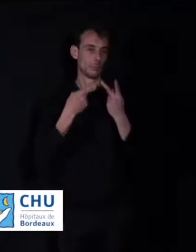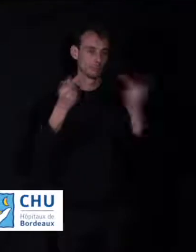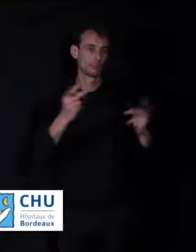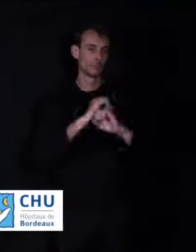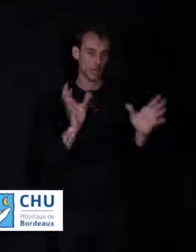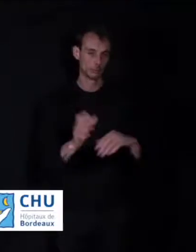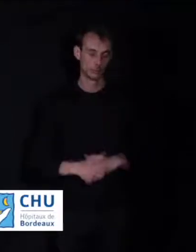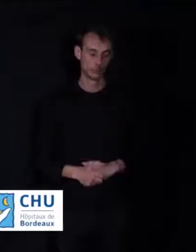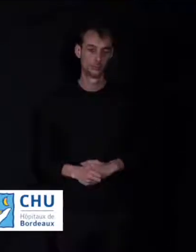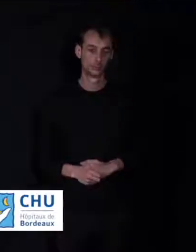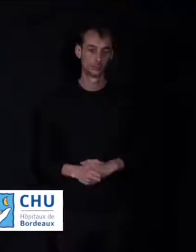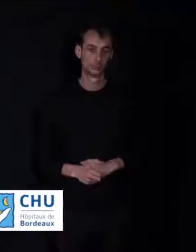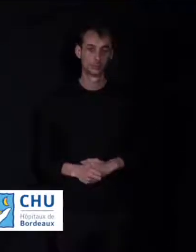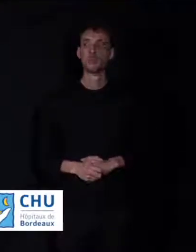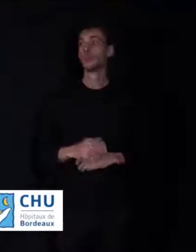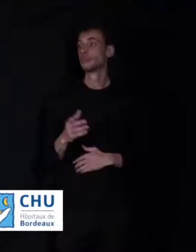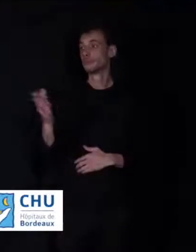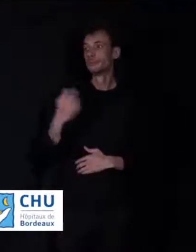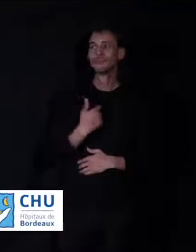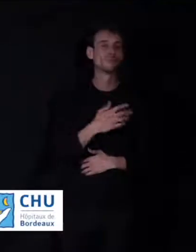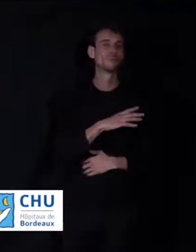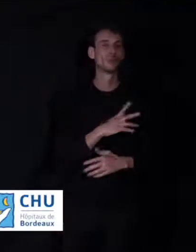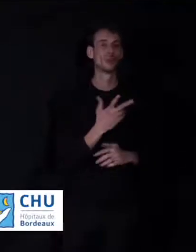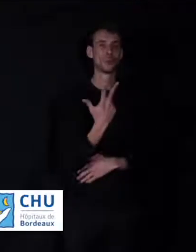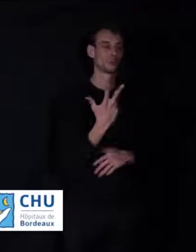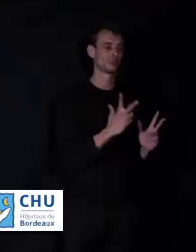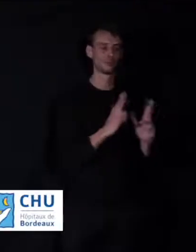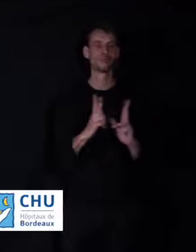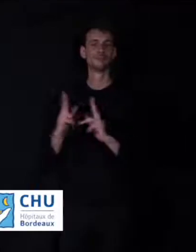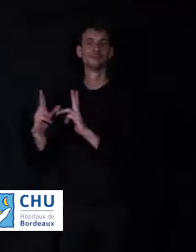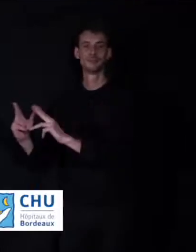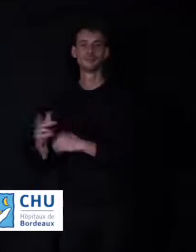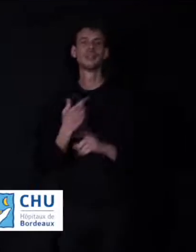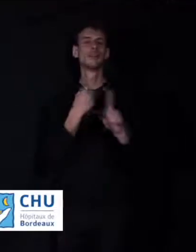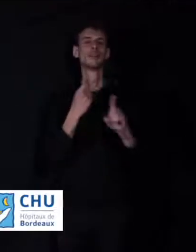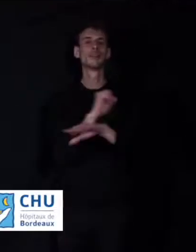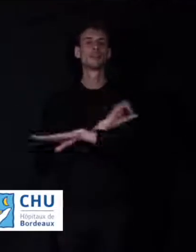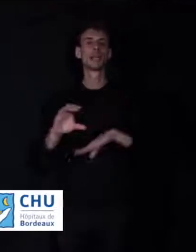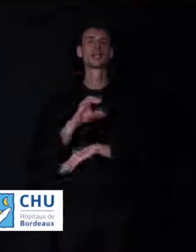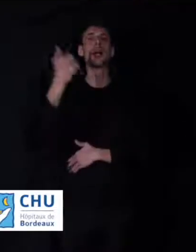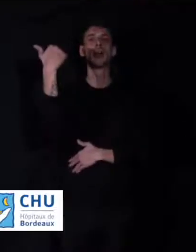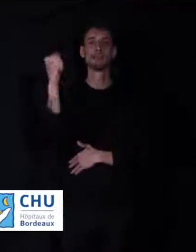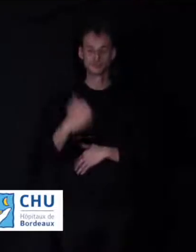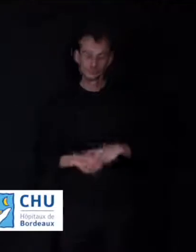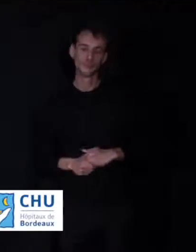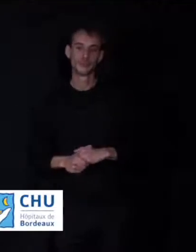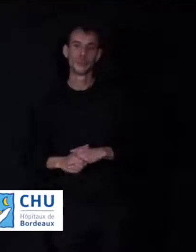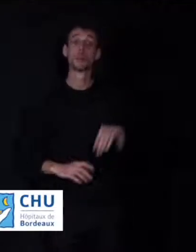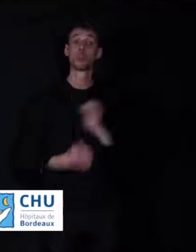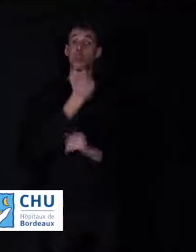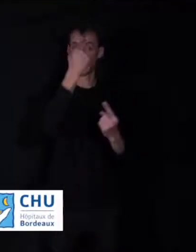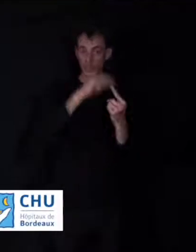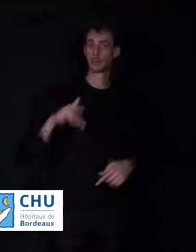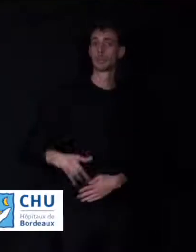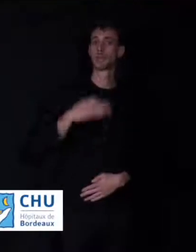c'est une bibliographie qui a été dans le numéro du 1. Premier temps, la campagne vaccinale de l'hépatite B